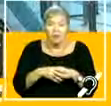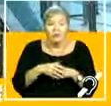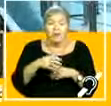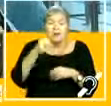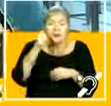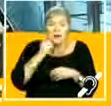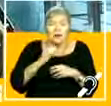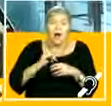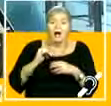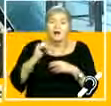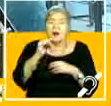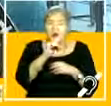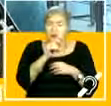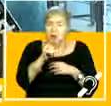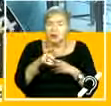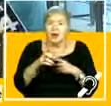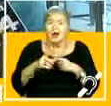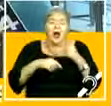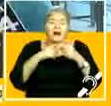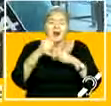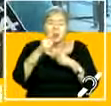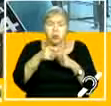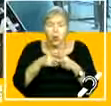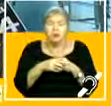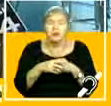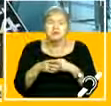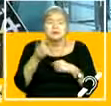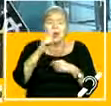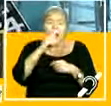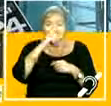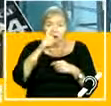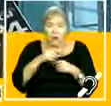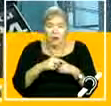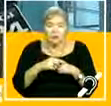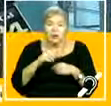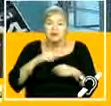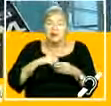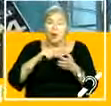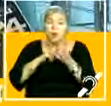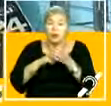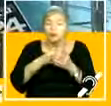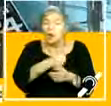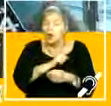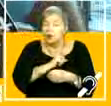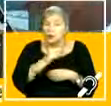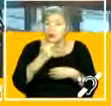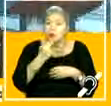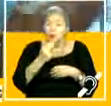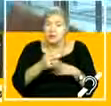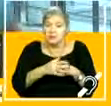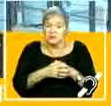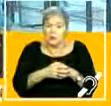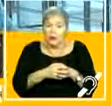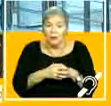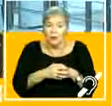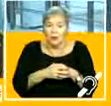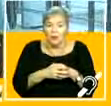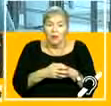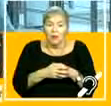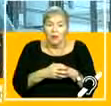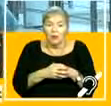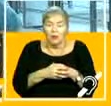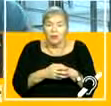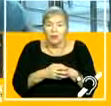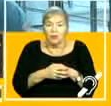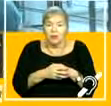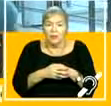am călătorit la nepotul cel mic în Haifa și erau puncte de control de poliție, dar vorbeau între ei, deci cum aș vorbi eu cu dumneavoastră și